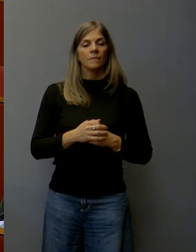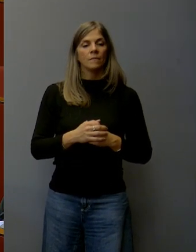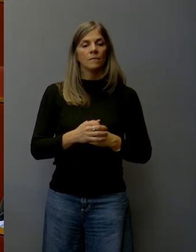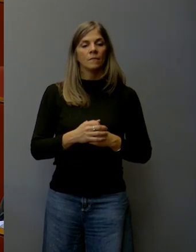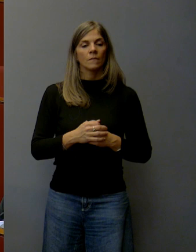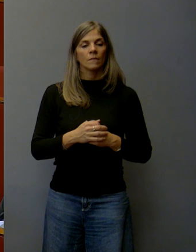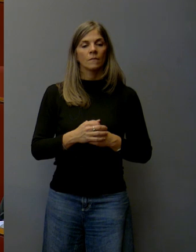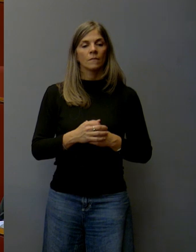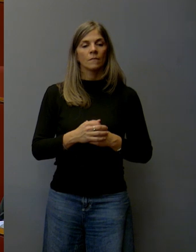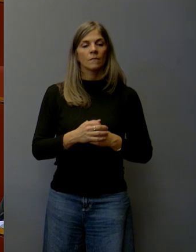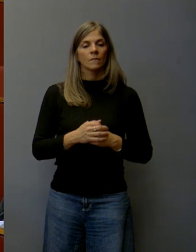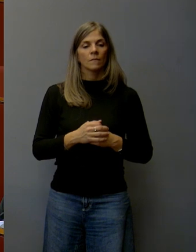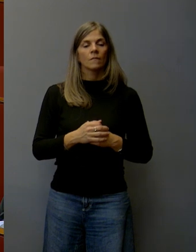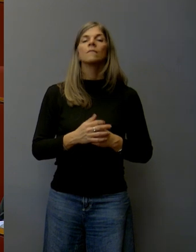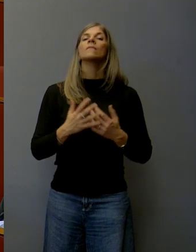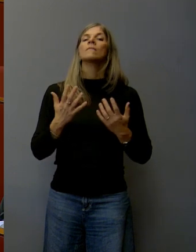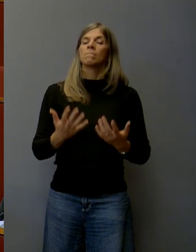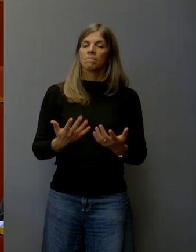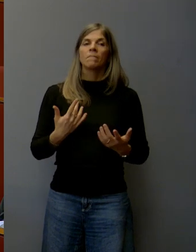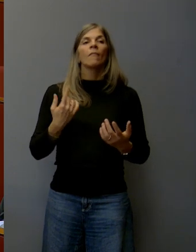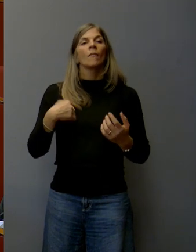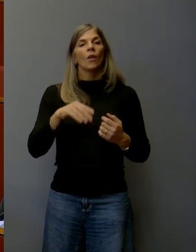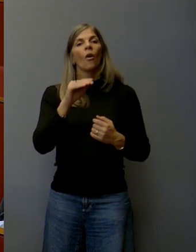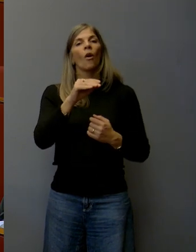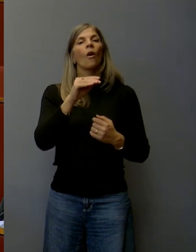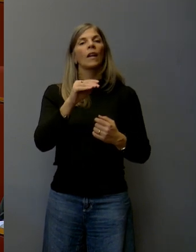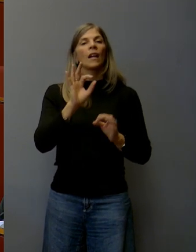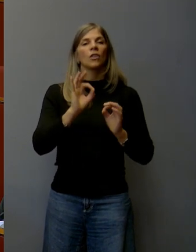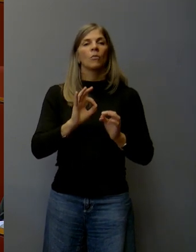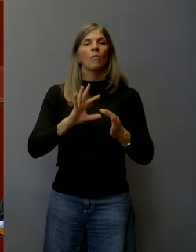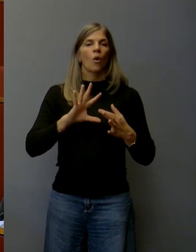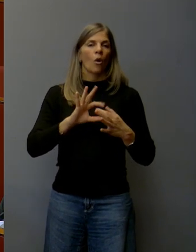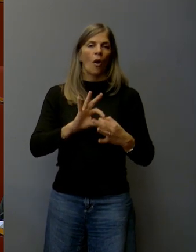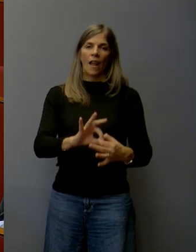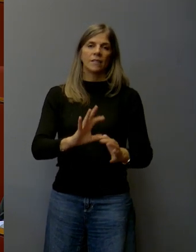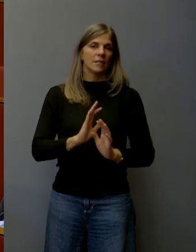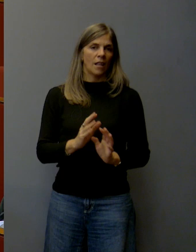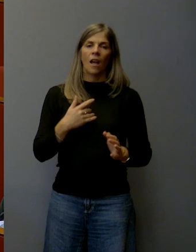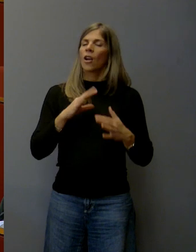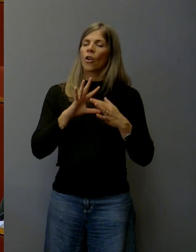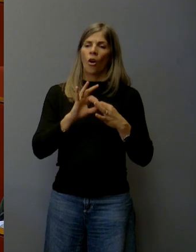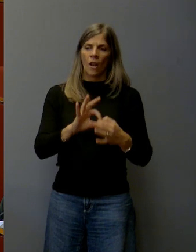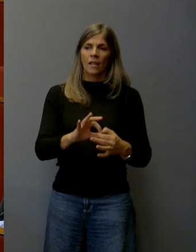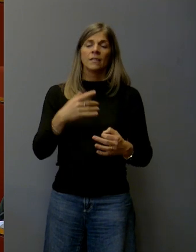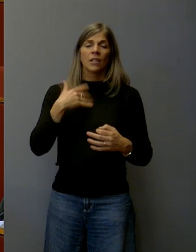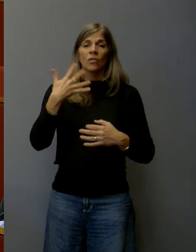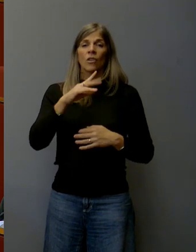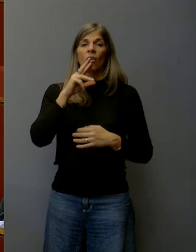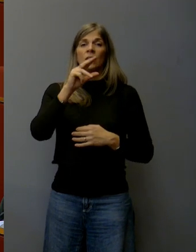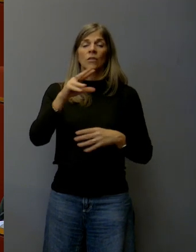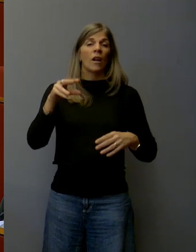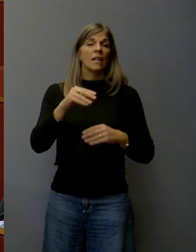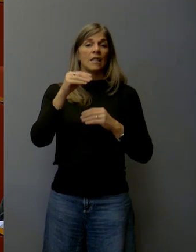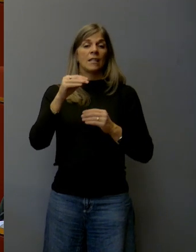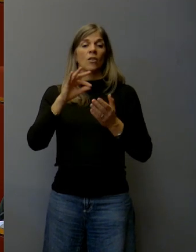Quindi anche in questo caso che cosa chiedo chiedo coerenza ho proposto Questo problema all'inizio il l'ordine